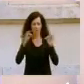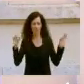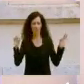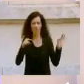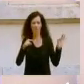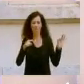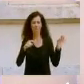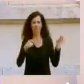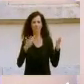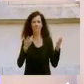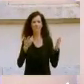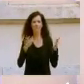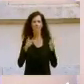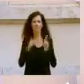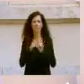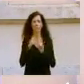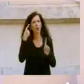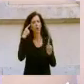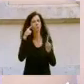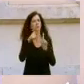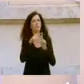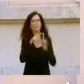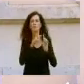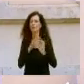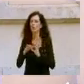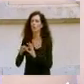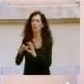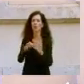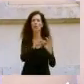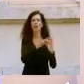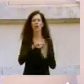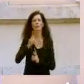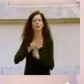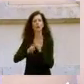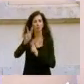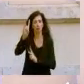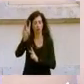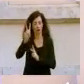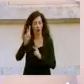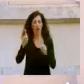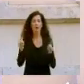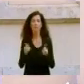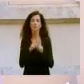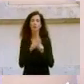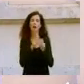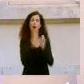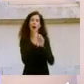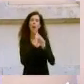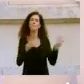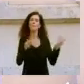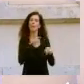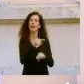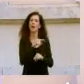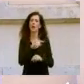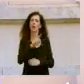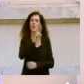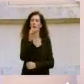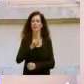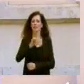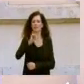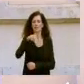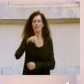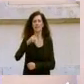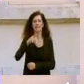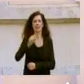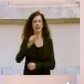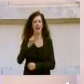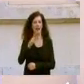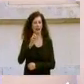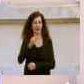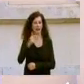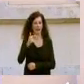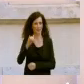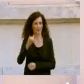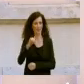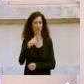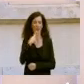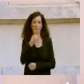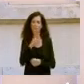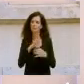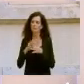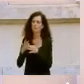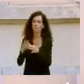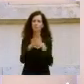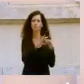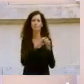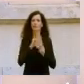coesione nazionale anche c'è un appello del segretario il pd zingaretti che parla sempre di concordia nazionale voglio sapere se tra